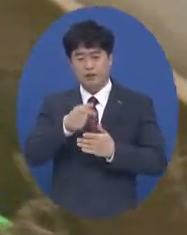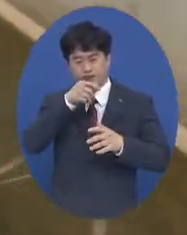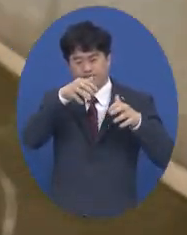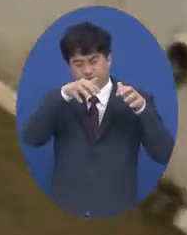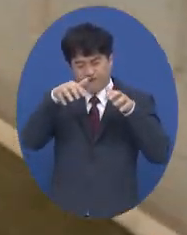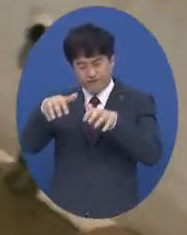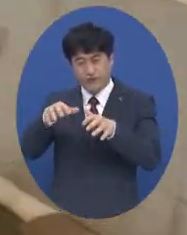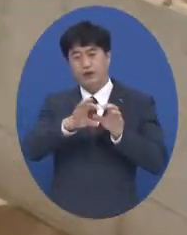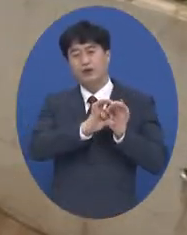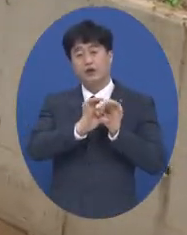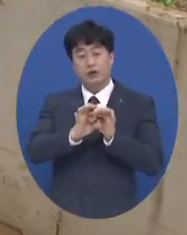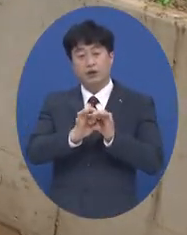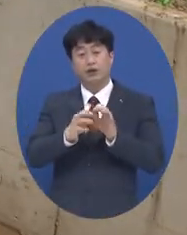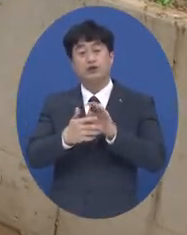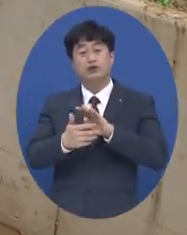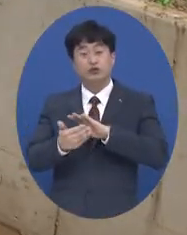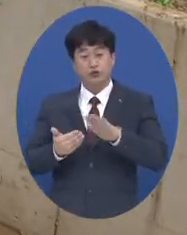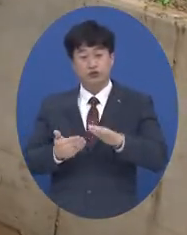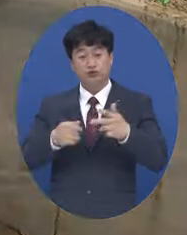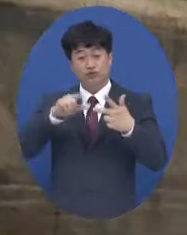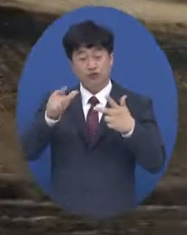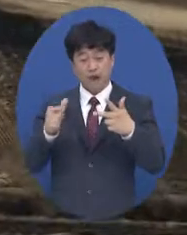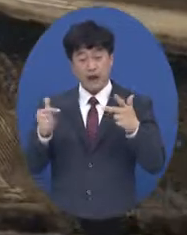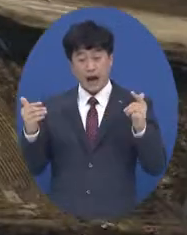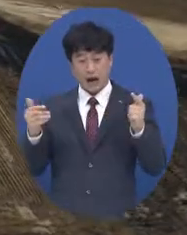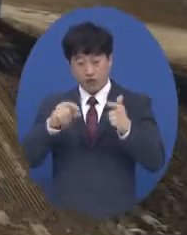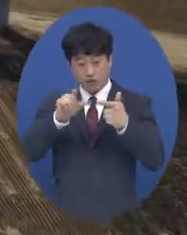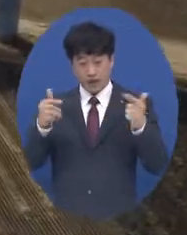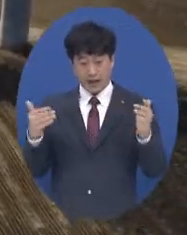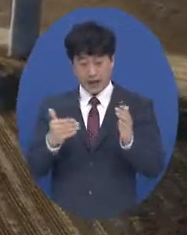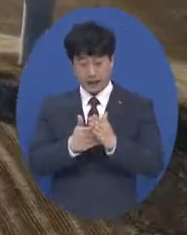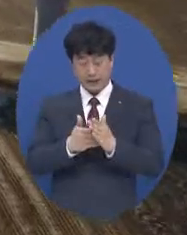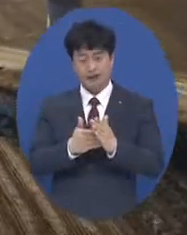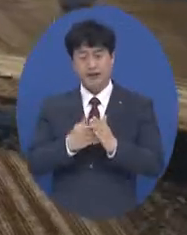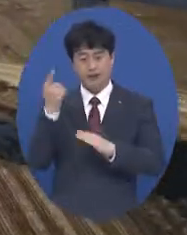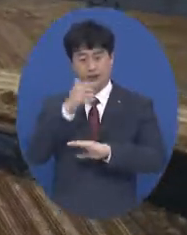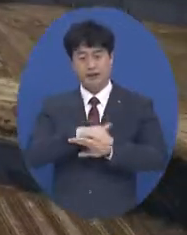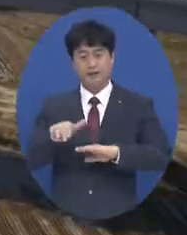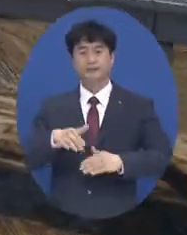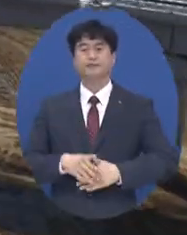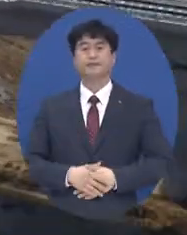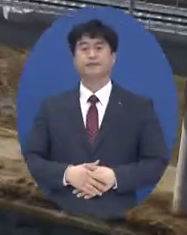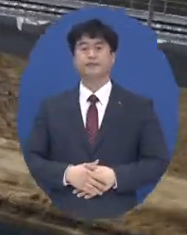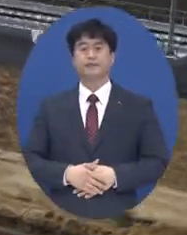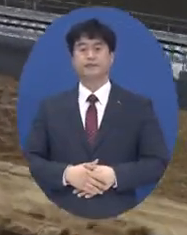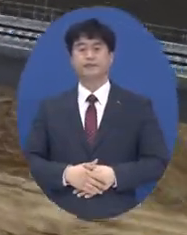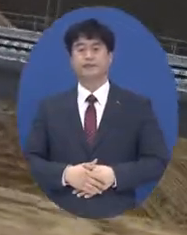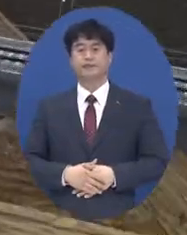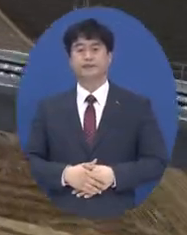전인 6월까지 마무리 할 예정입니다 경기 슈 tv 효창 순입니다